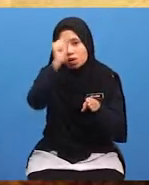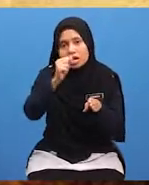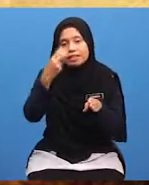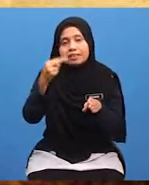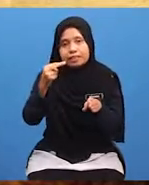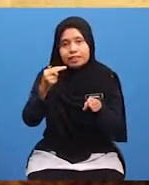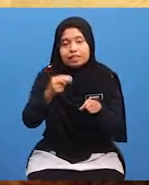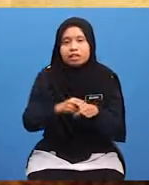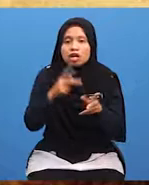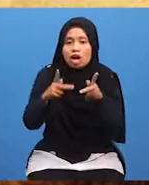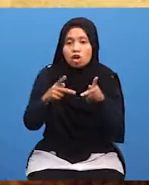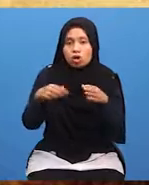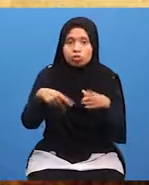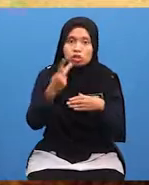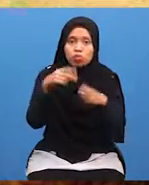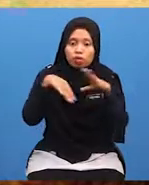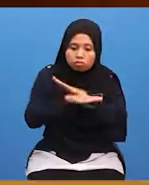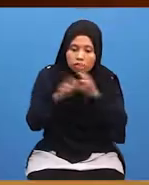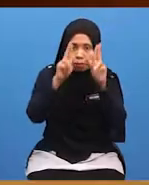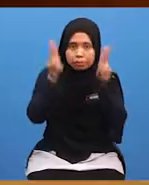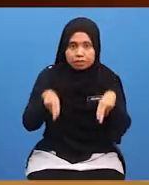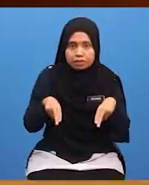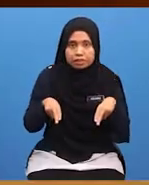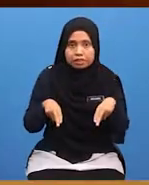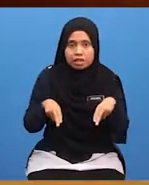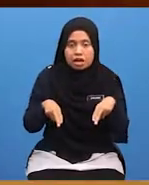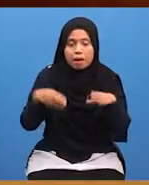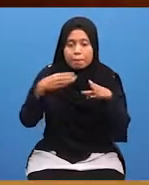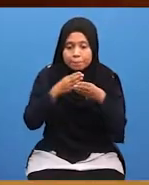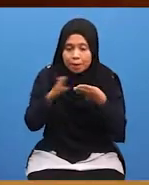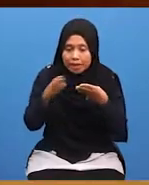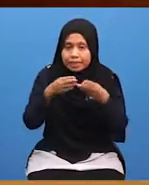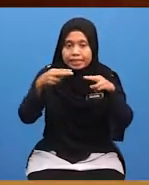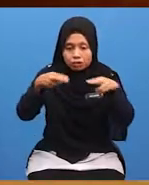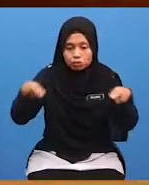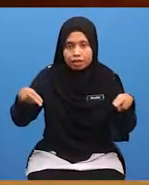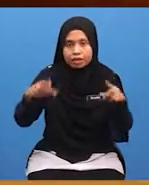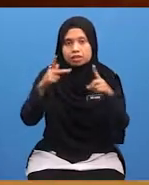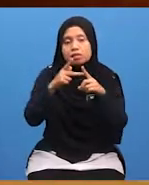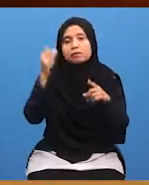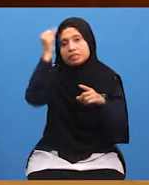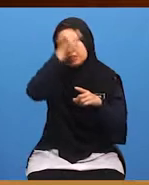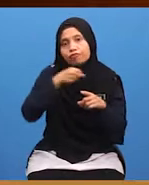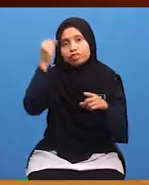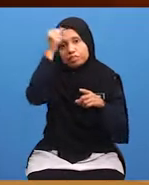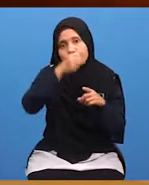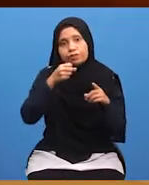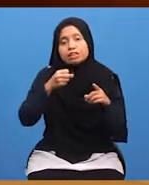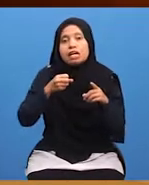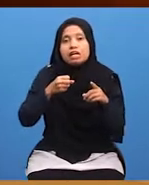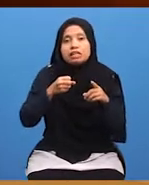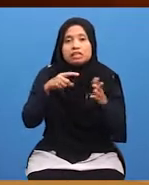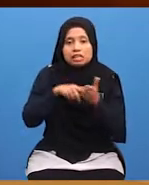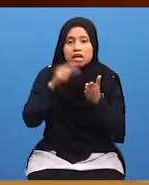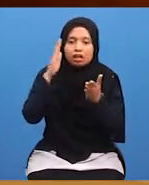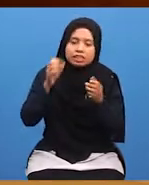tajuk ini keluar di dalam peperiksaan. Bahagian huraian kepada ciri-ciri pendidikan ini akan cikgu jelaskan